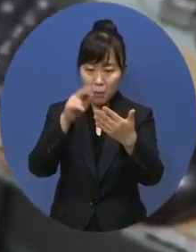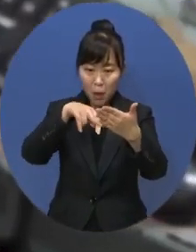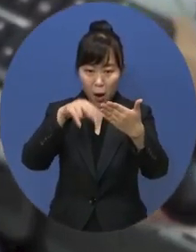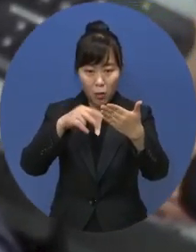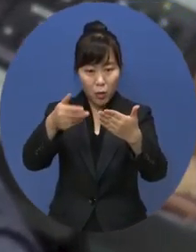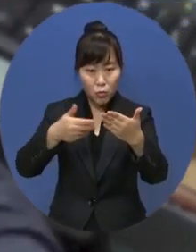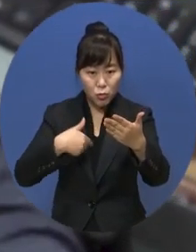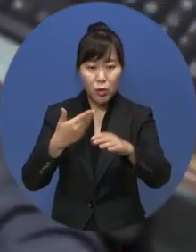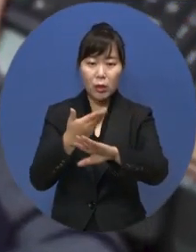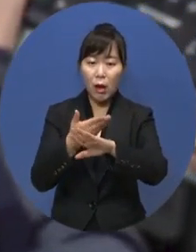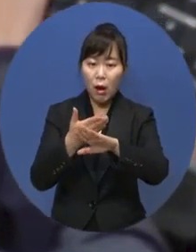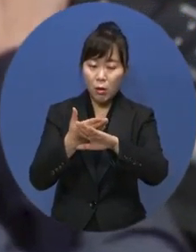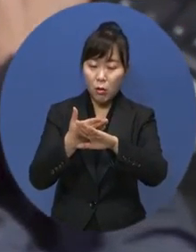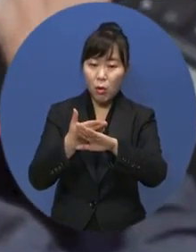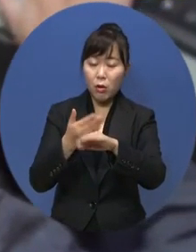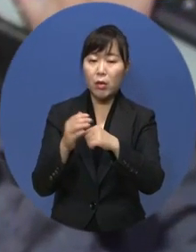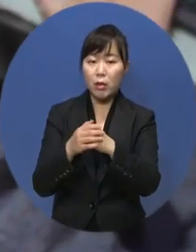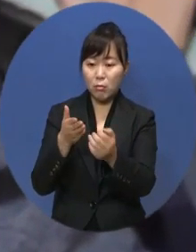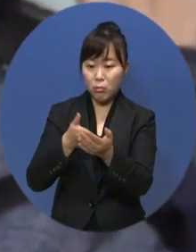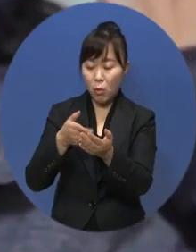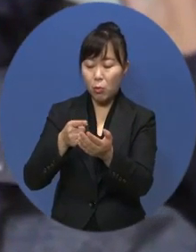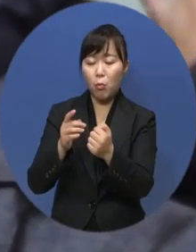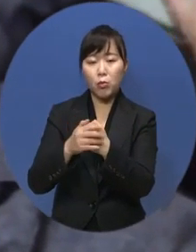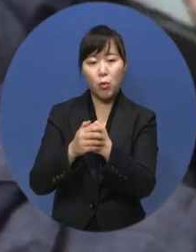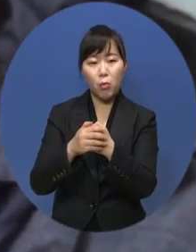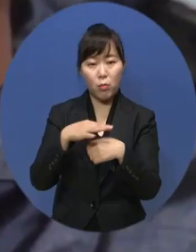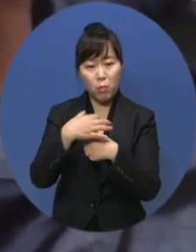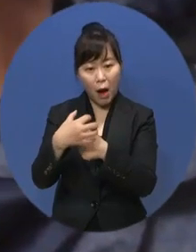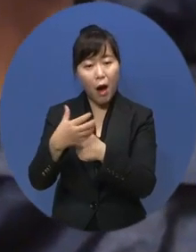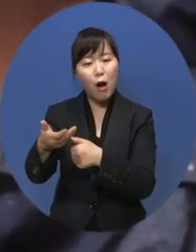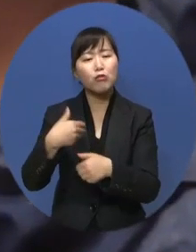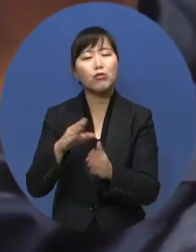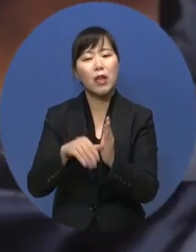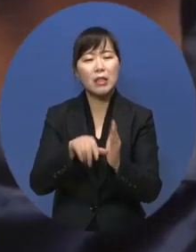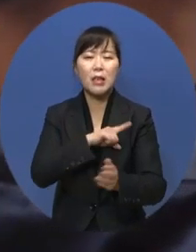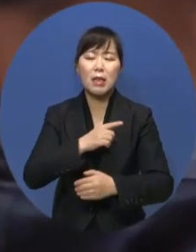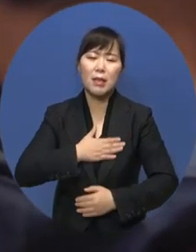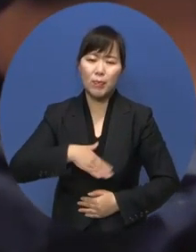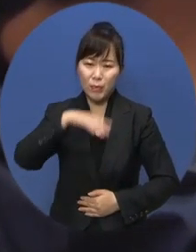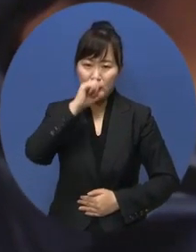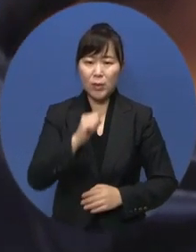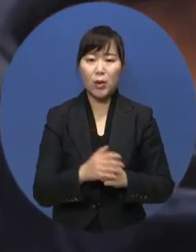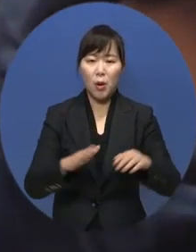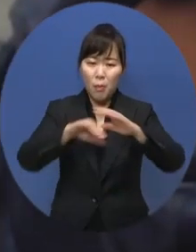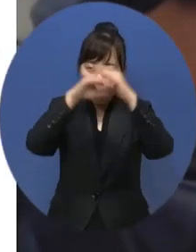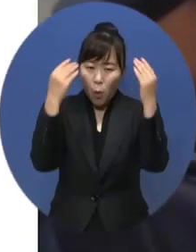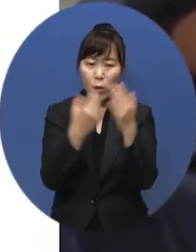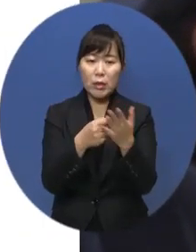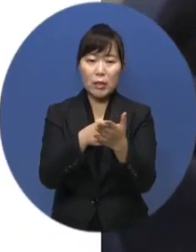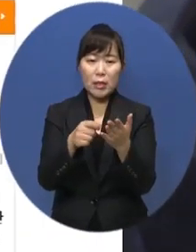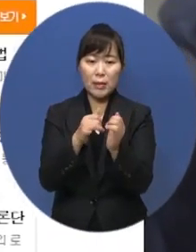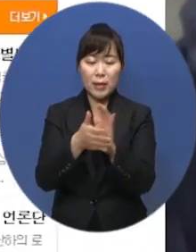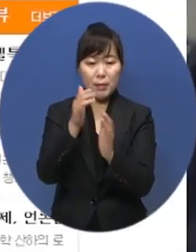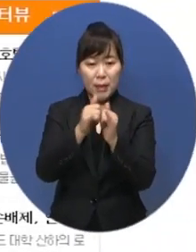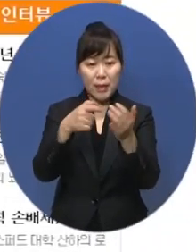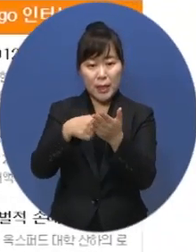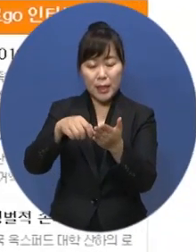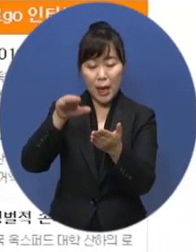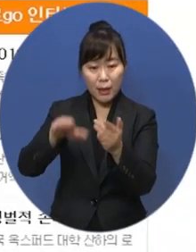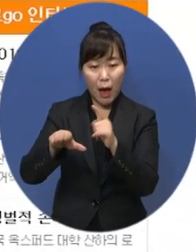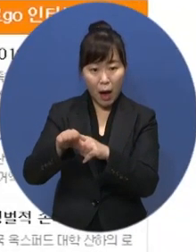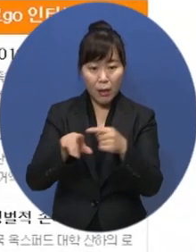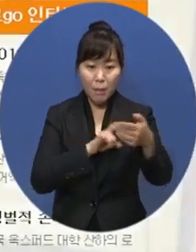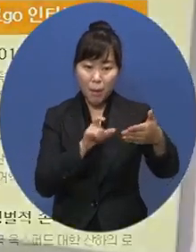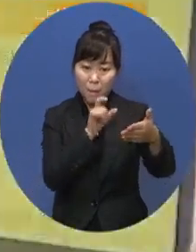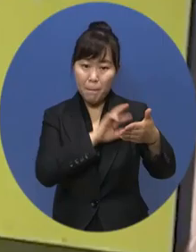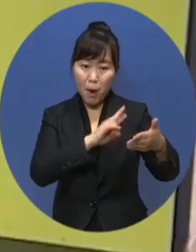읽어주고 다른 언론에서 인용해줄 때가 가장 기분이 좋다고 합니다. 모든 시민은 기자다라는 문구를 명함에 넣을